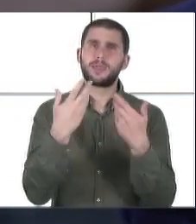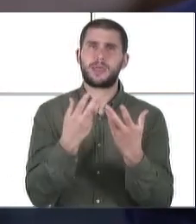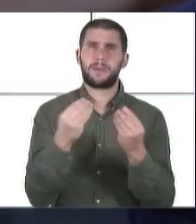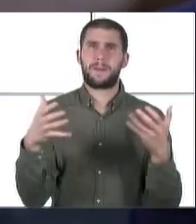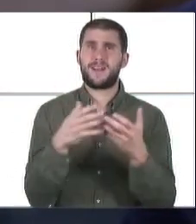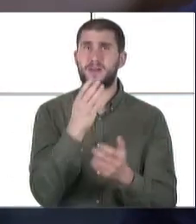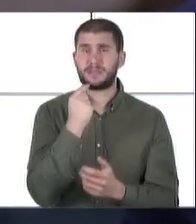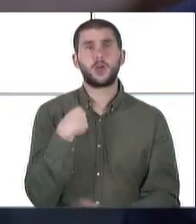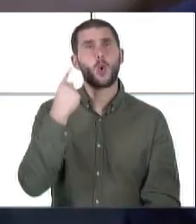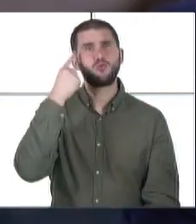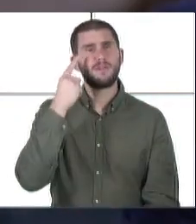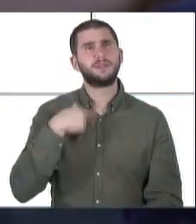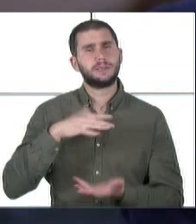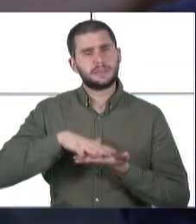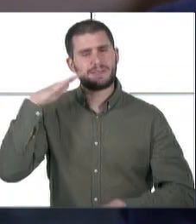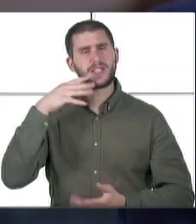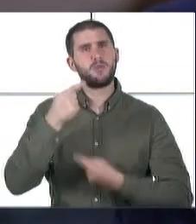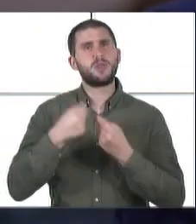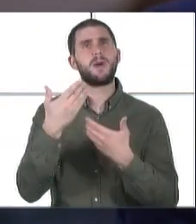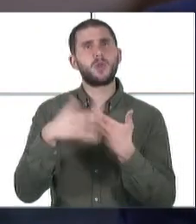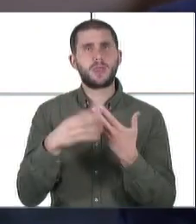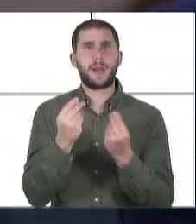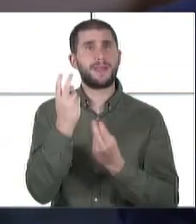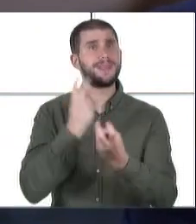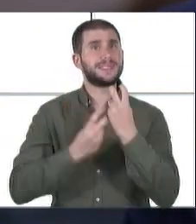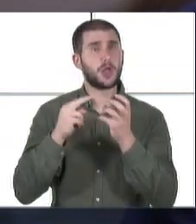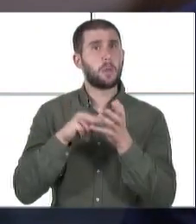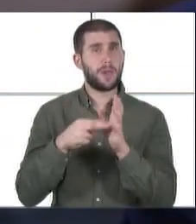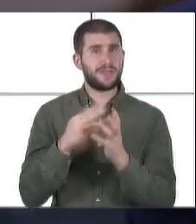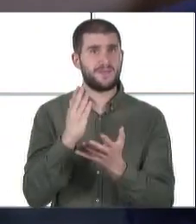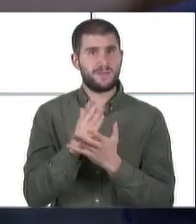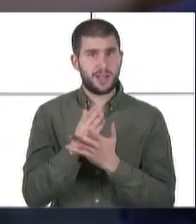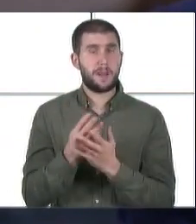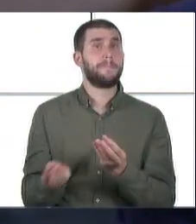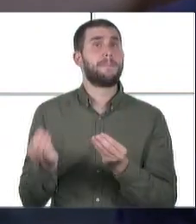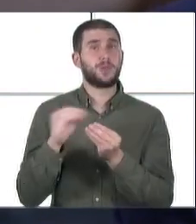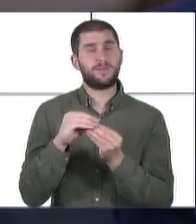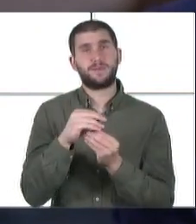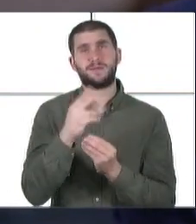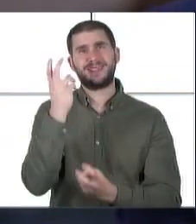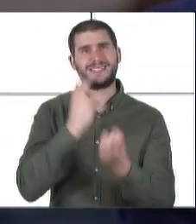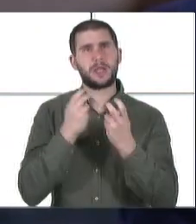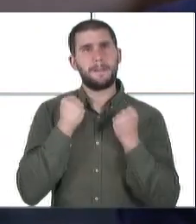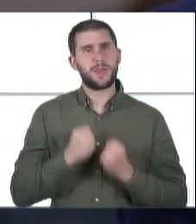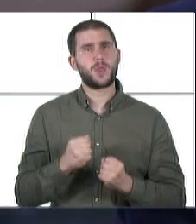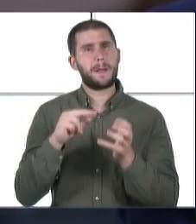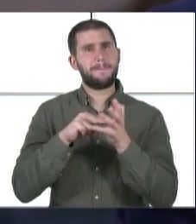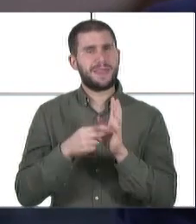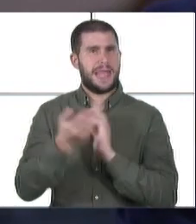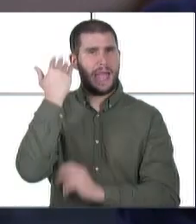בישראל. אני גם חושב שצברתי בשנים האחרונות הרבה מאוד ניסיון פוליטי, בנוסף לניסיון הביטחוני והמדיני שהיה